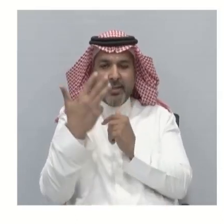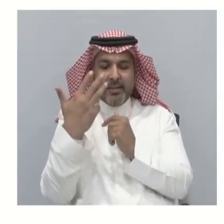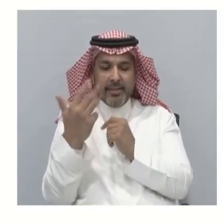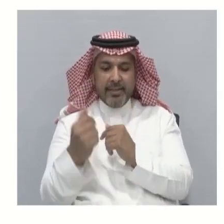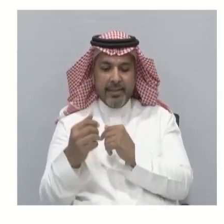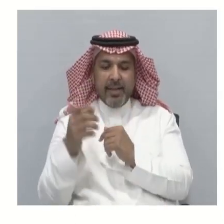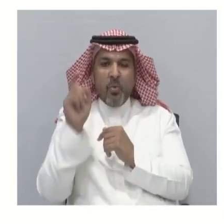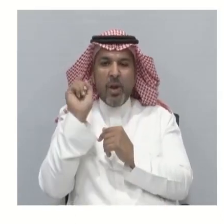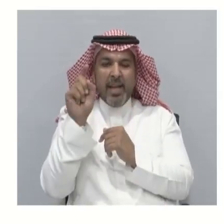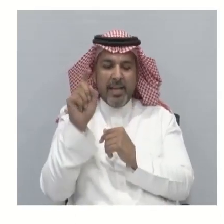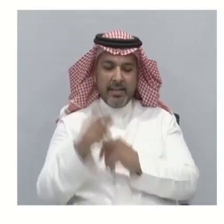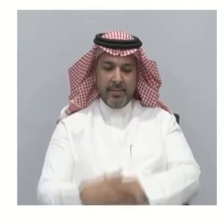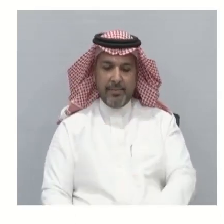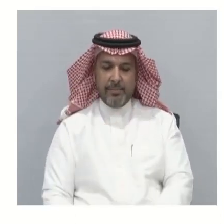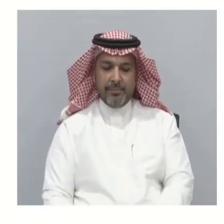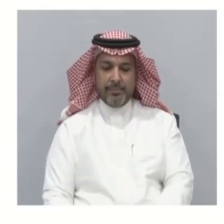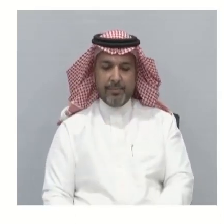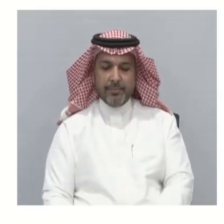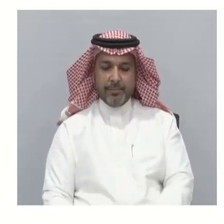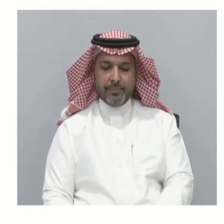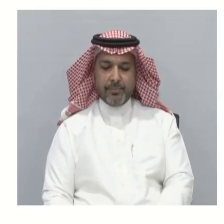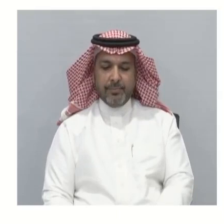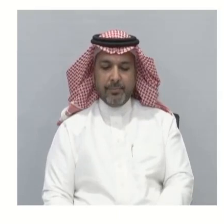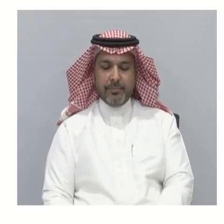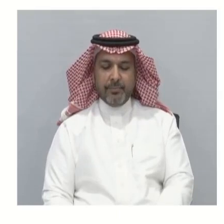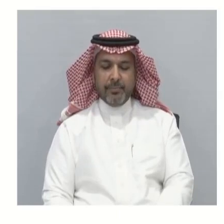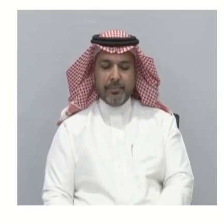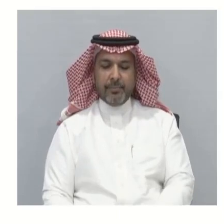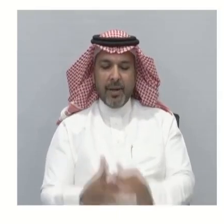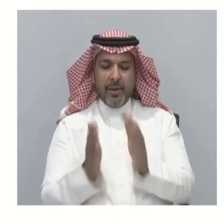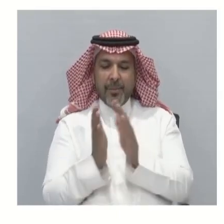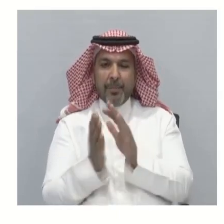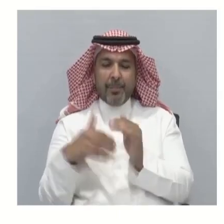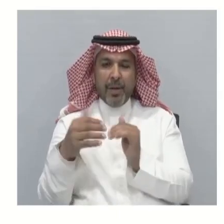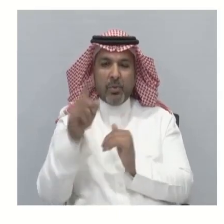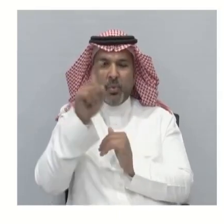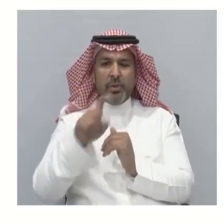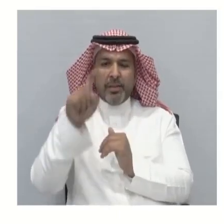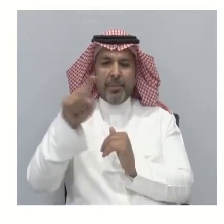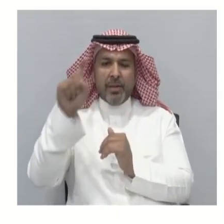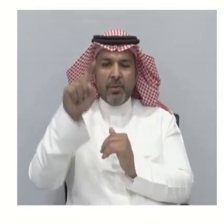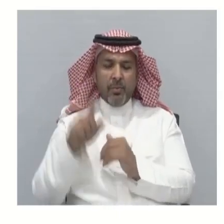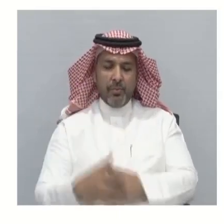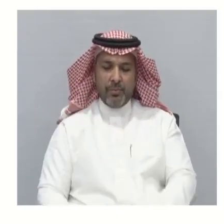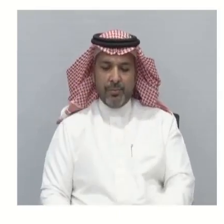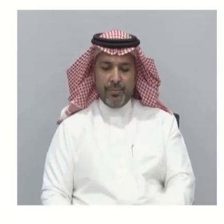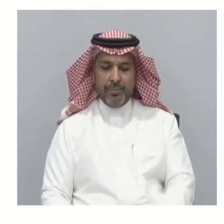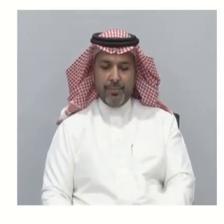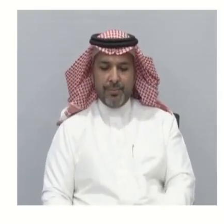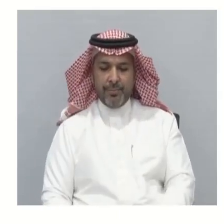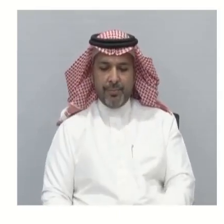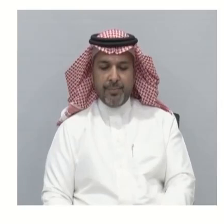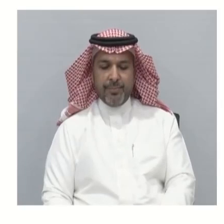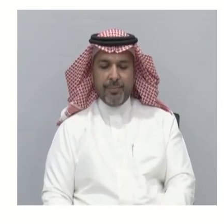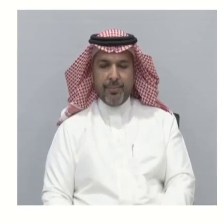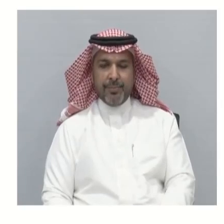اكس اللي قياسها 39 بعدين الزاويه دبليو اللي قياسها كم